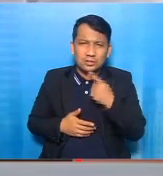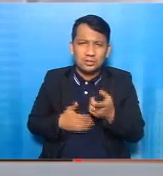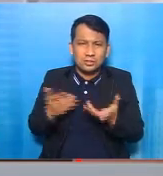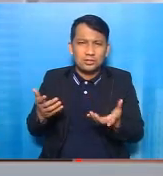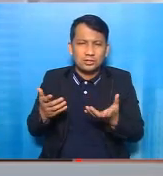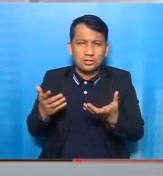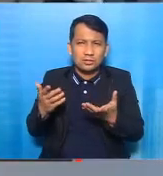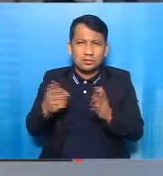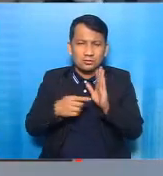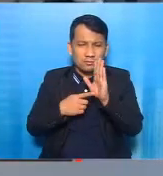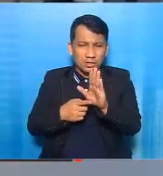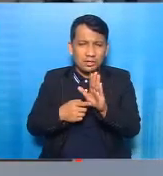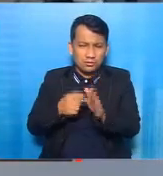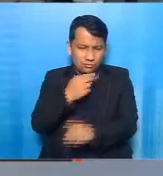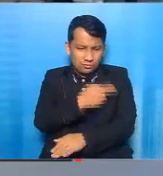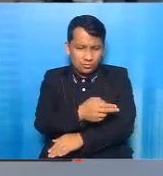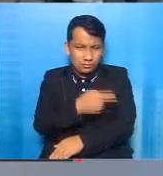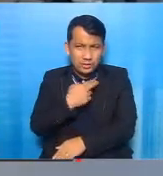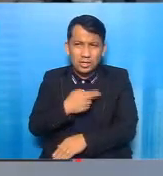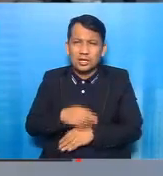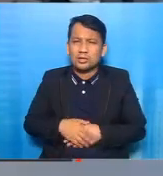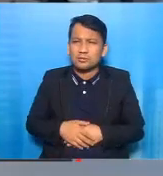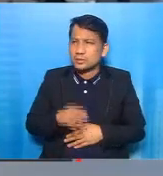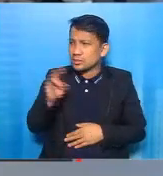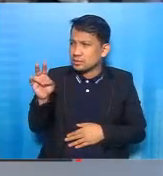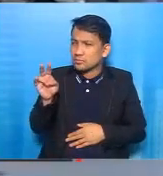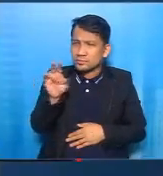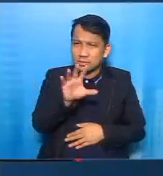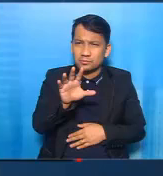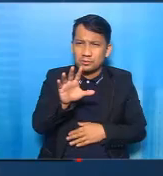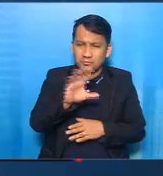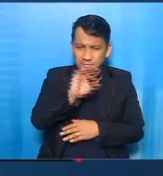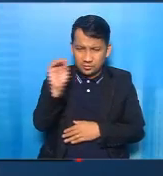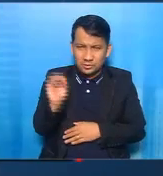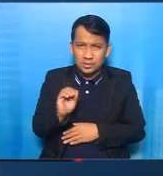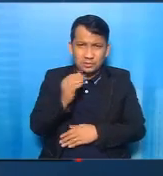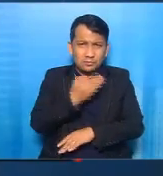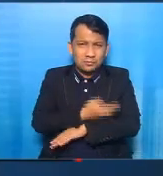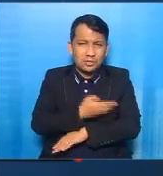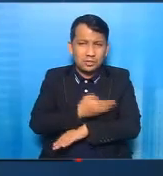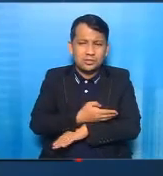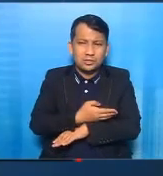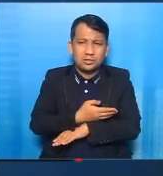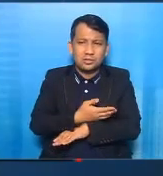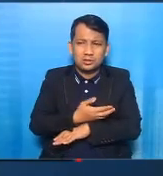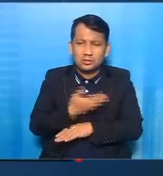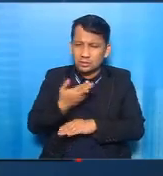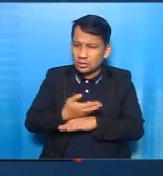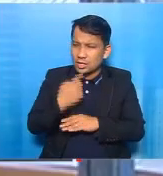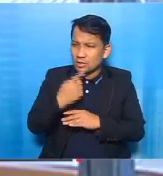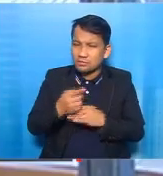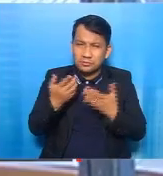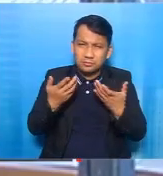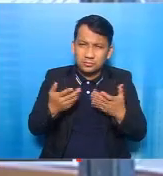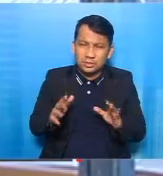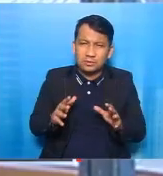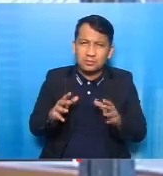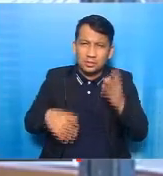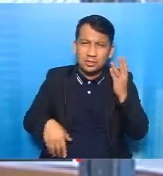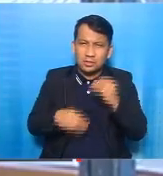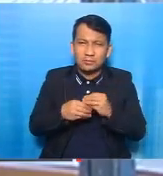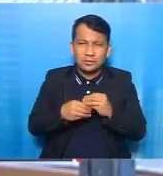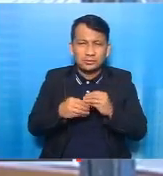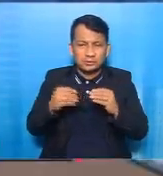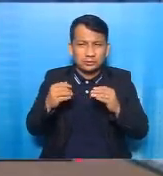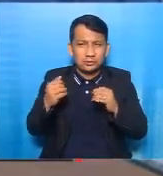tertiary hospitals. Dahil dito, 75% na nakabuang bed capacity ng mga ospital sa Lipa ang okupado. Dagdag na